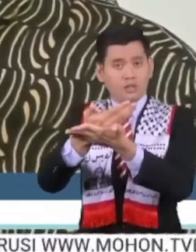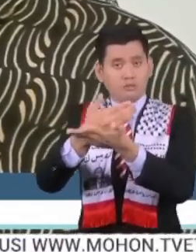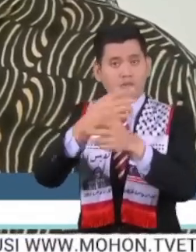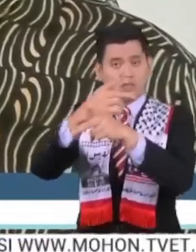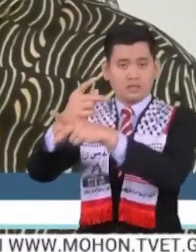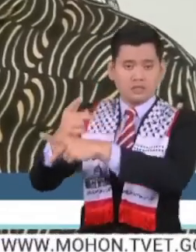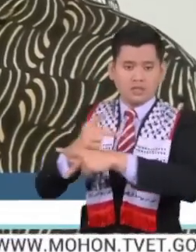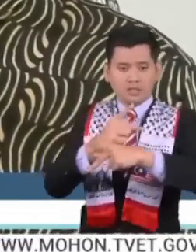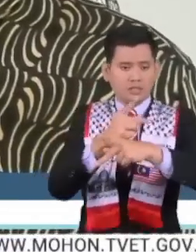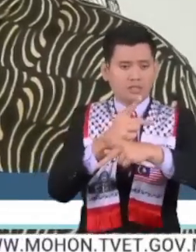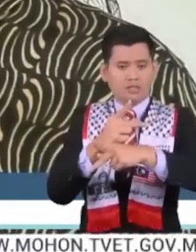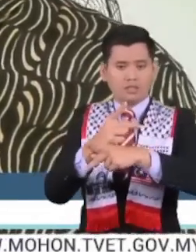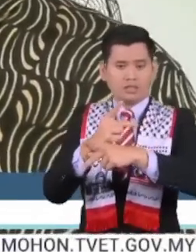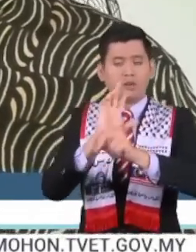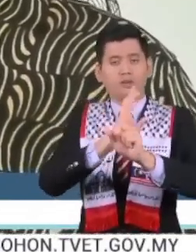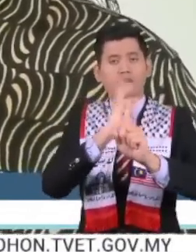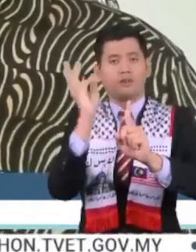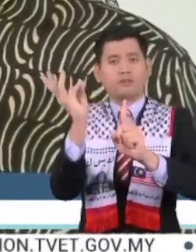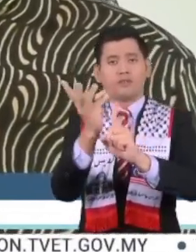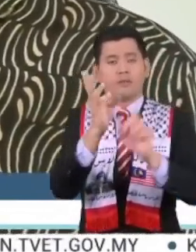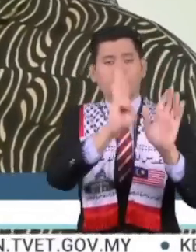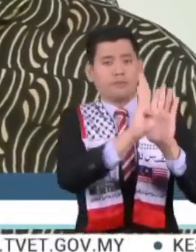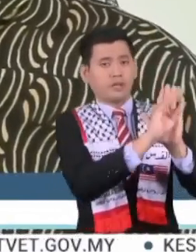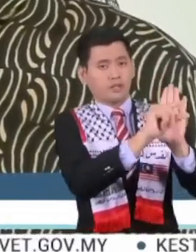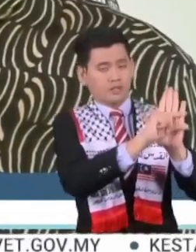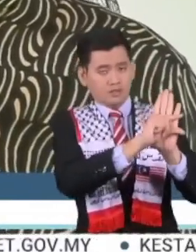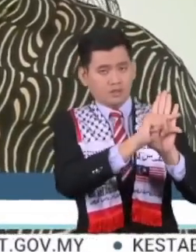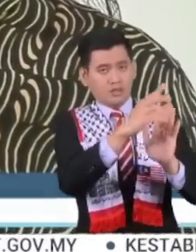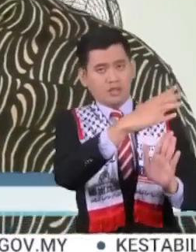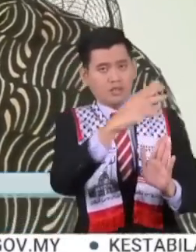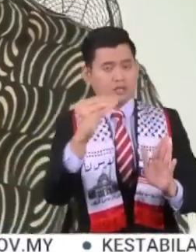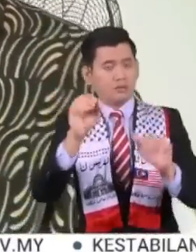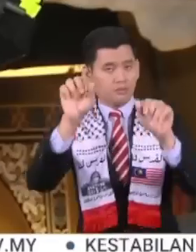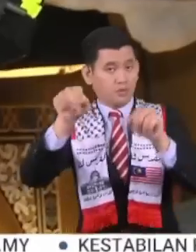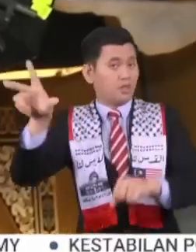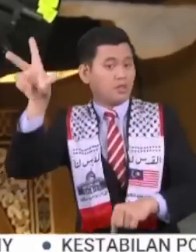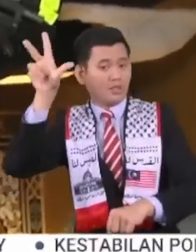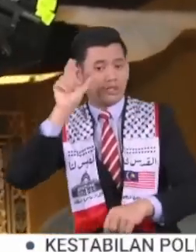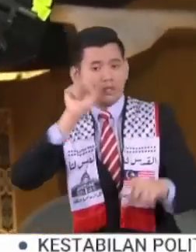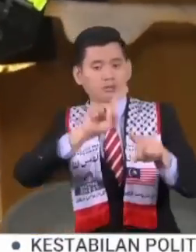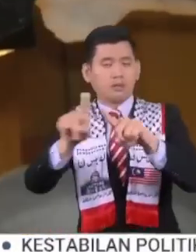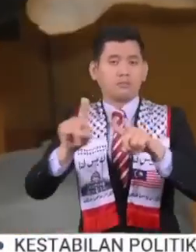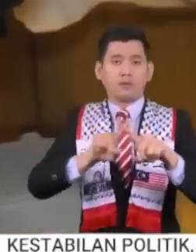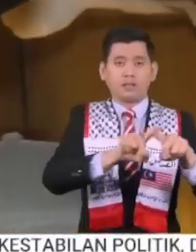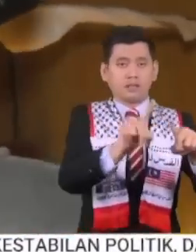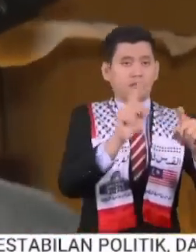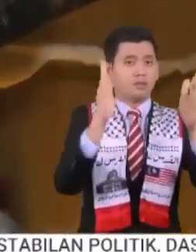menjaga kebajikan di belakang tabir dan untuk mendengar keluhan di belakang tabir.